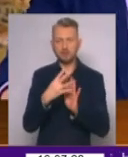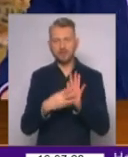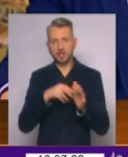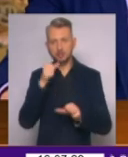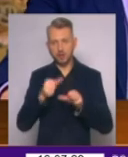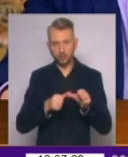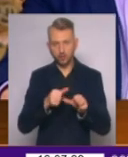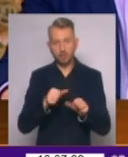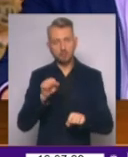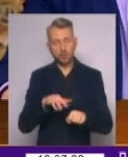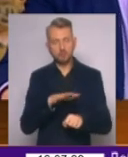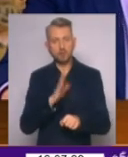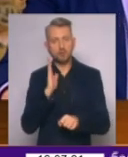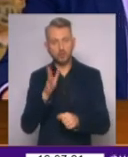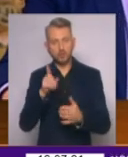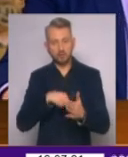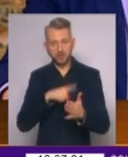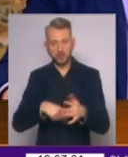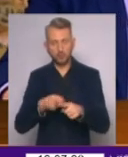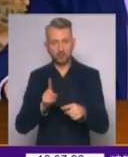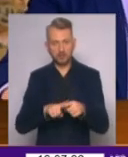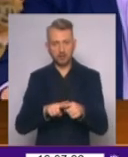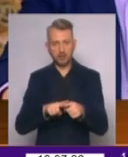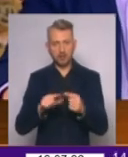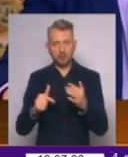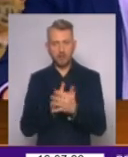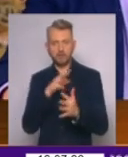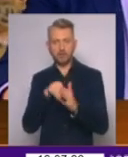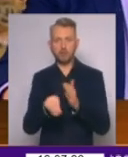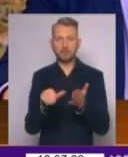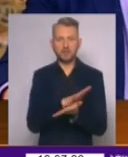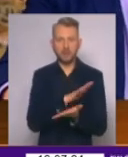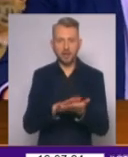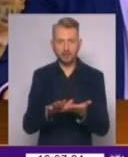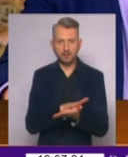быть, будет отменено, вот это вот опять введено бесплатная